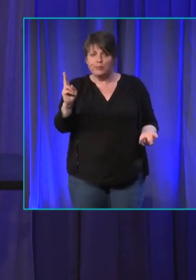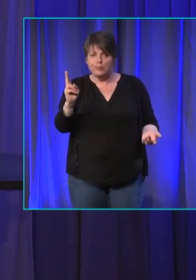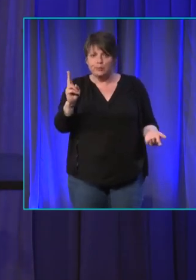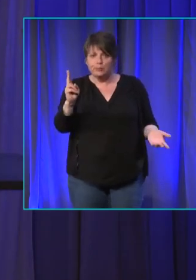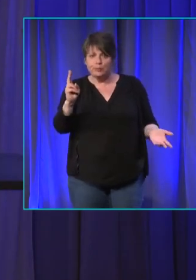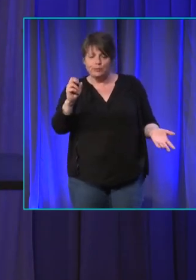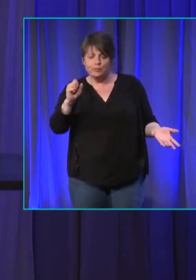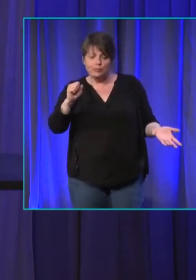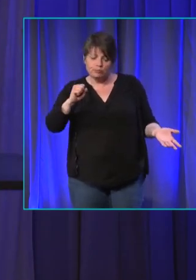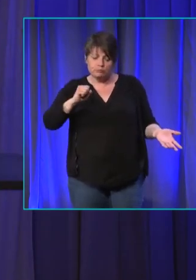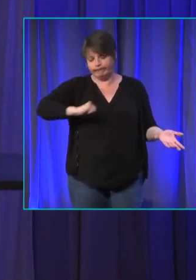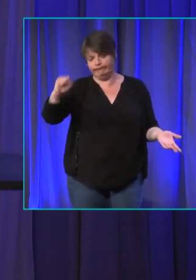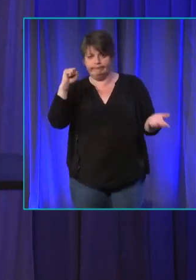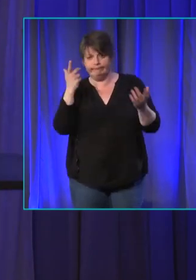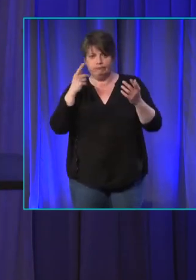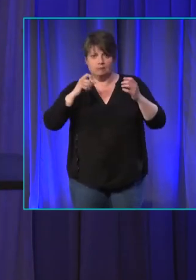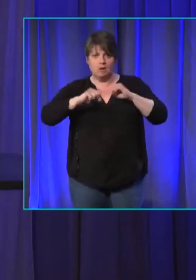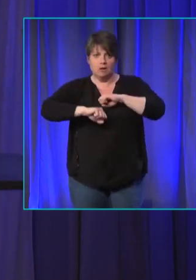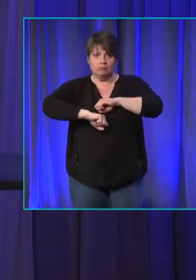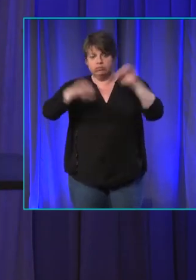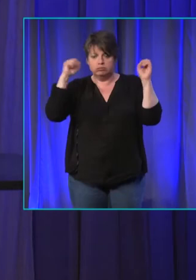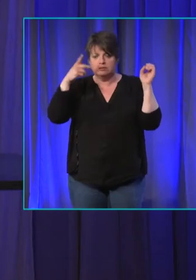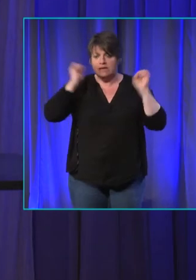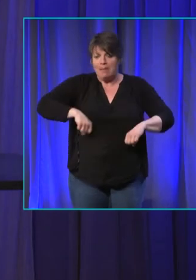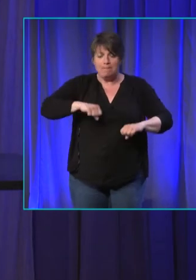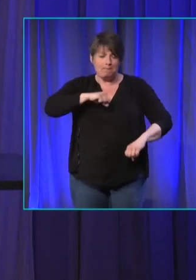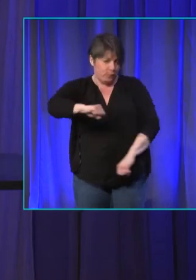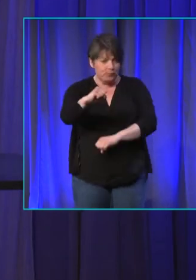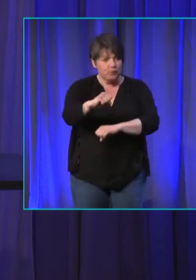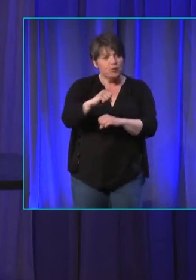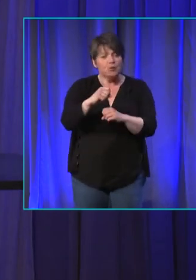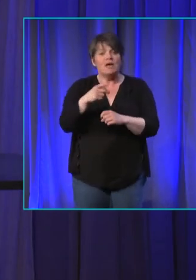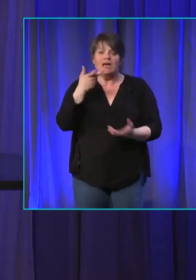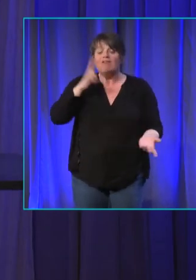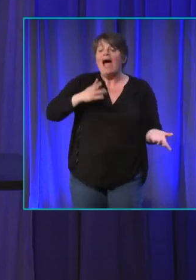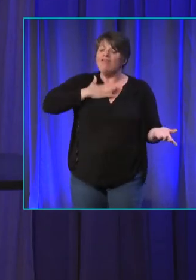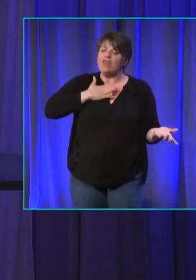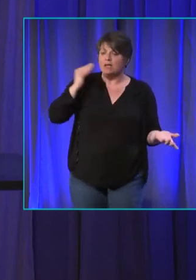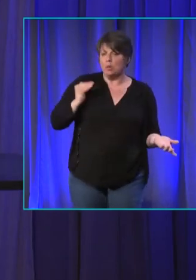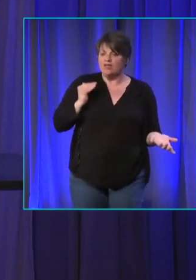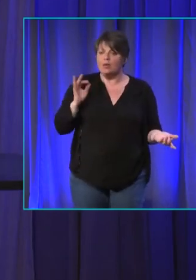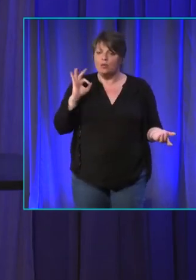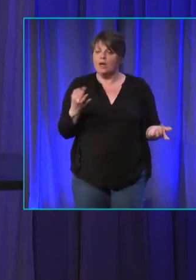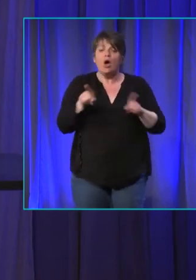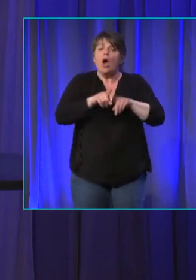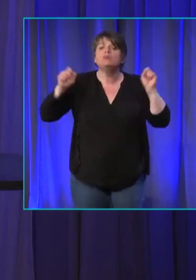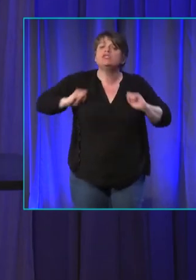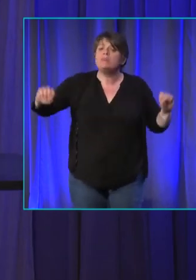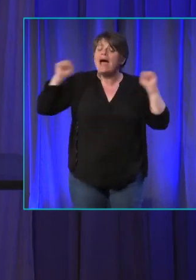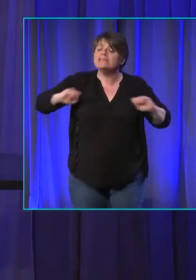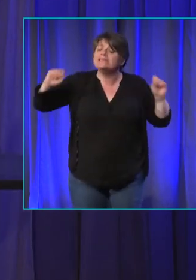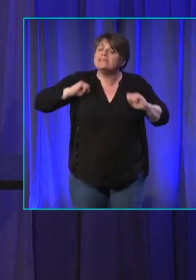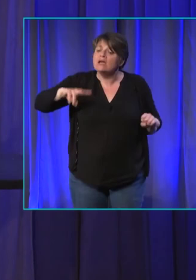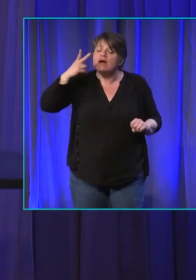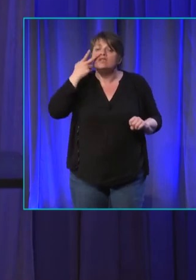beaucoup plus, on va dire, explosif, capable d'accélérer plus vite. Donc c'est vrai que ça a des avantages d'être petit. C'est un peu comme la gym. Hein, la gym, vous ne verrez